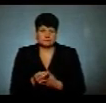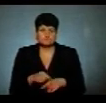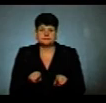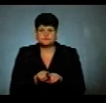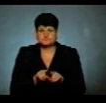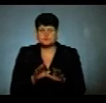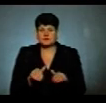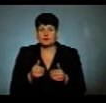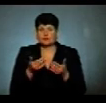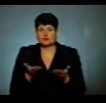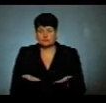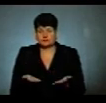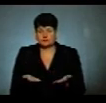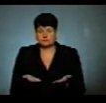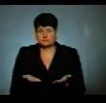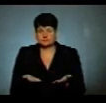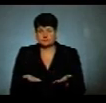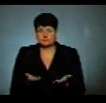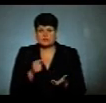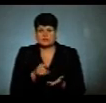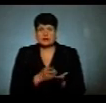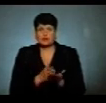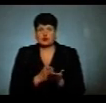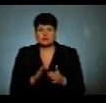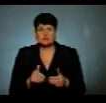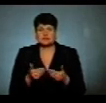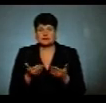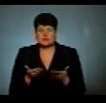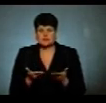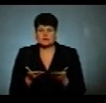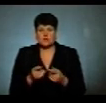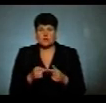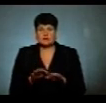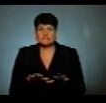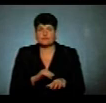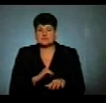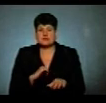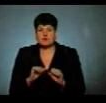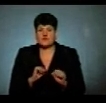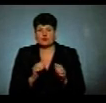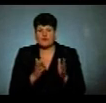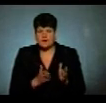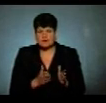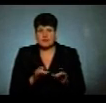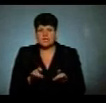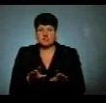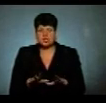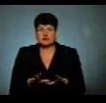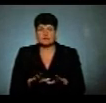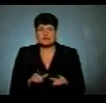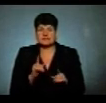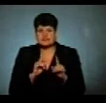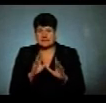саме рекомендовано стосовно тих послуг, які надається органам місцевого самоврядування. рішенням сесії